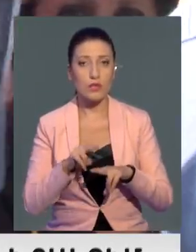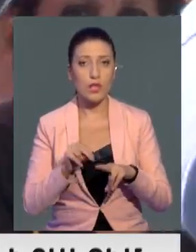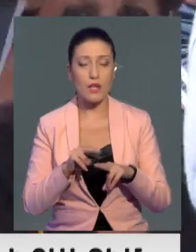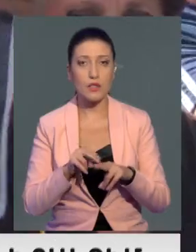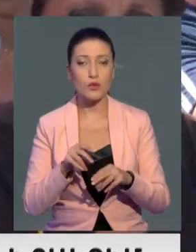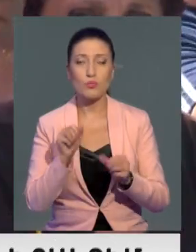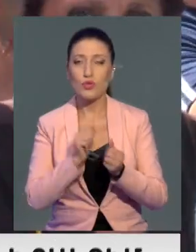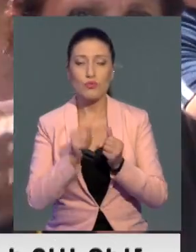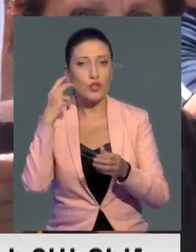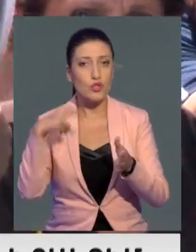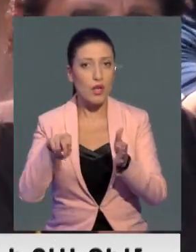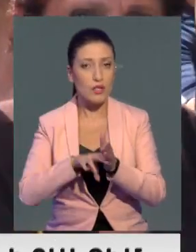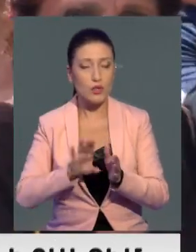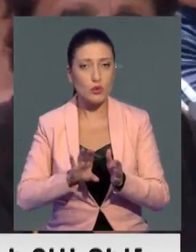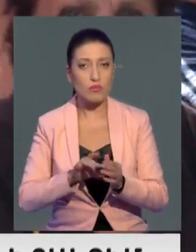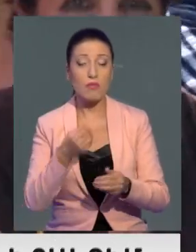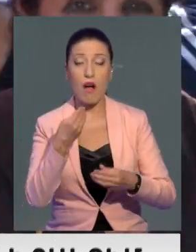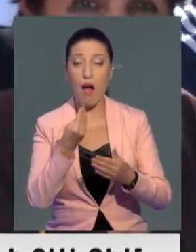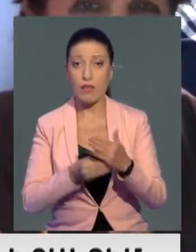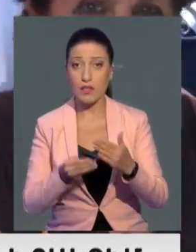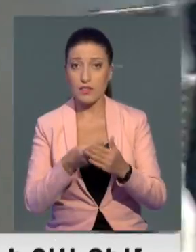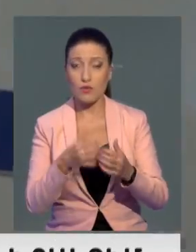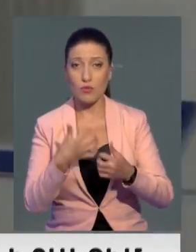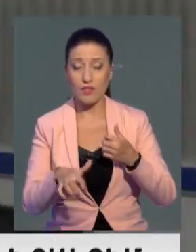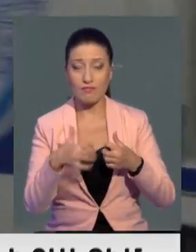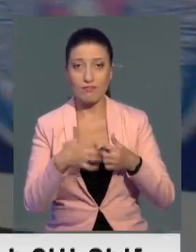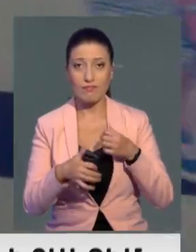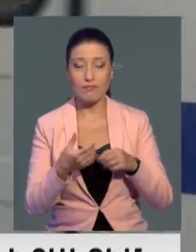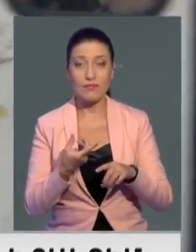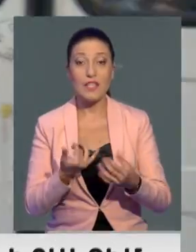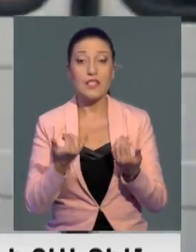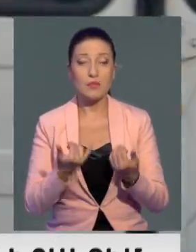միշտ են կատարվում, անտեսվում են, նույնիսկ մի պահ եղավ, որ